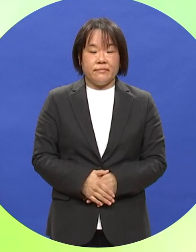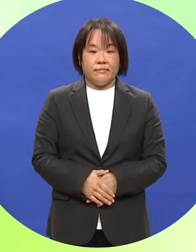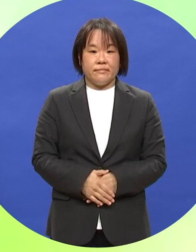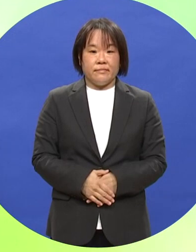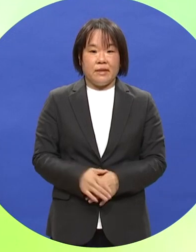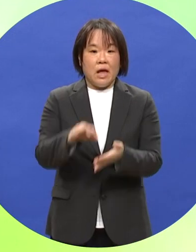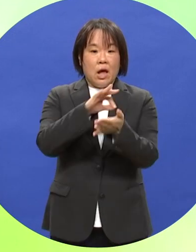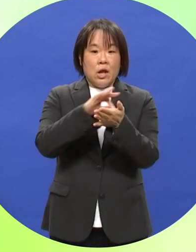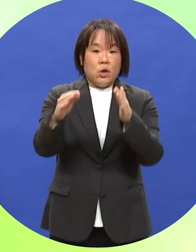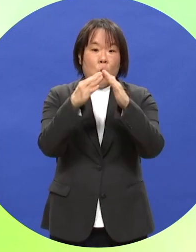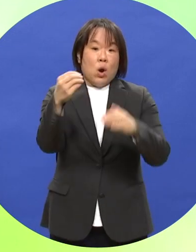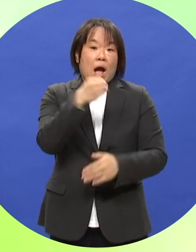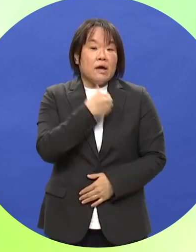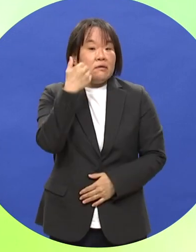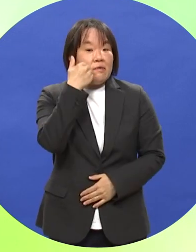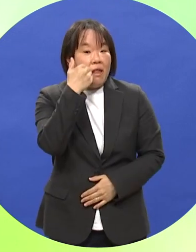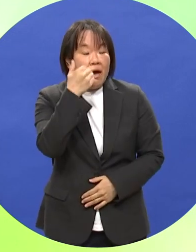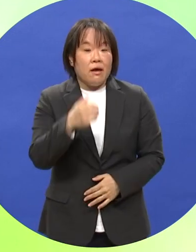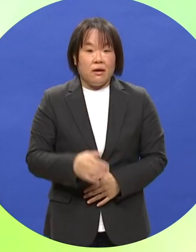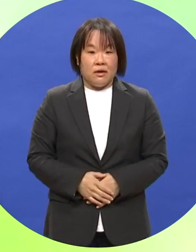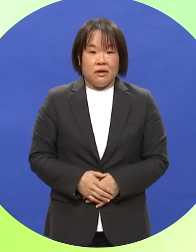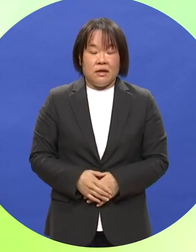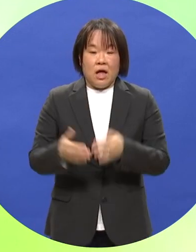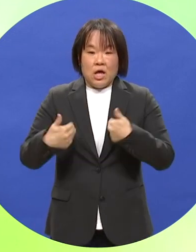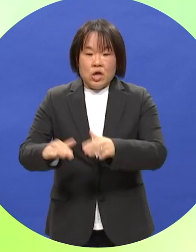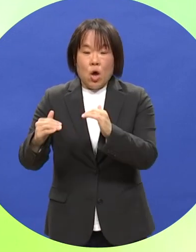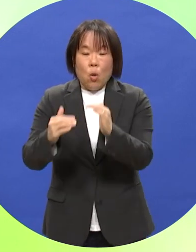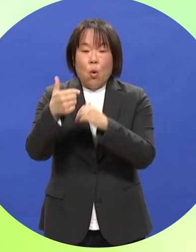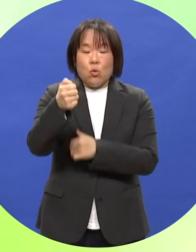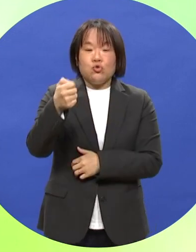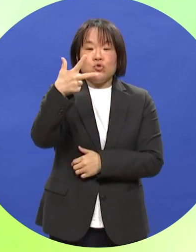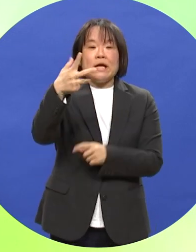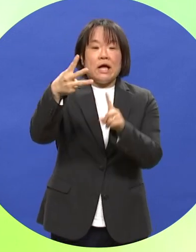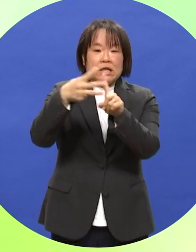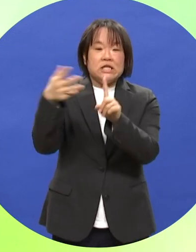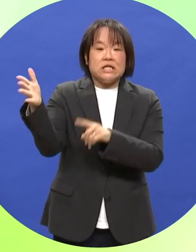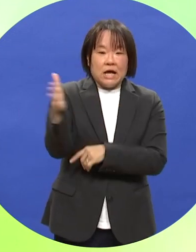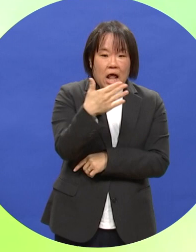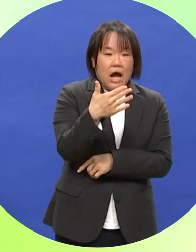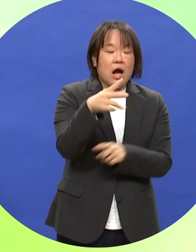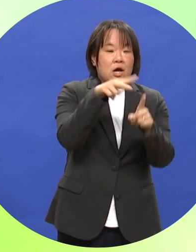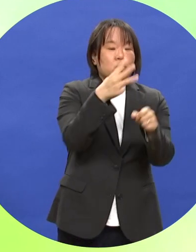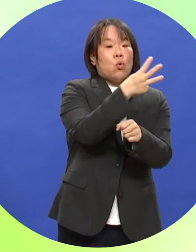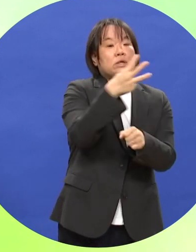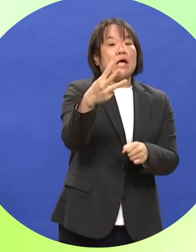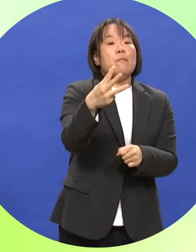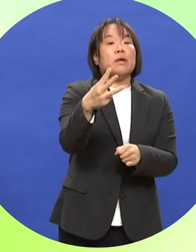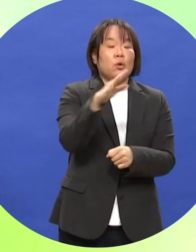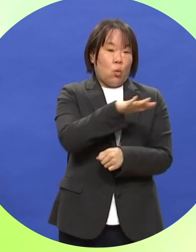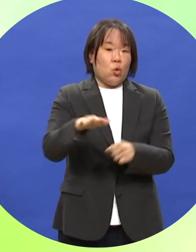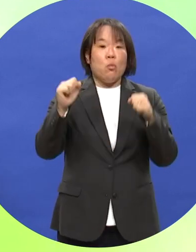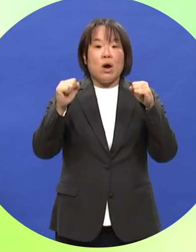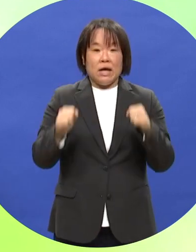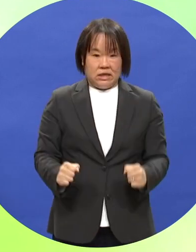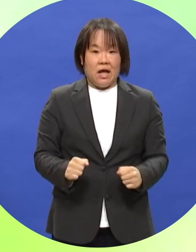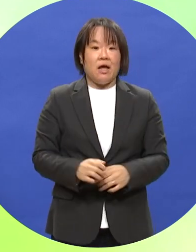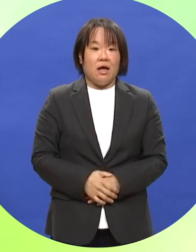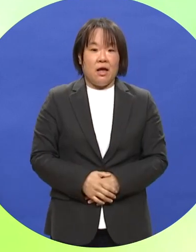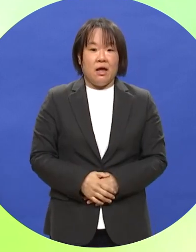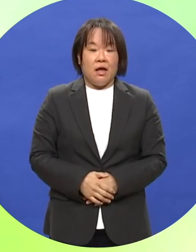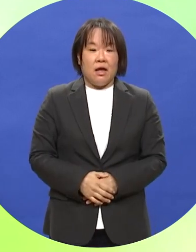一方、利用会員とは、生後57日から小学3年生までの児童をお持